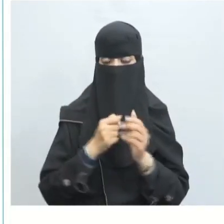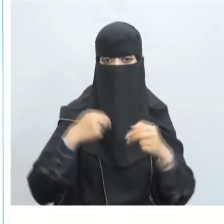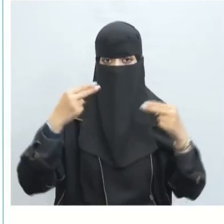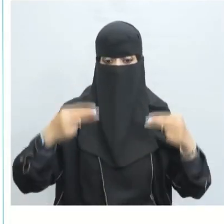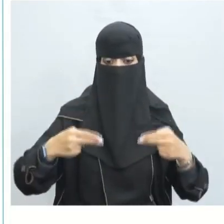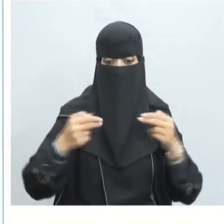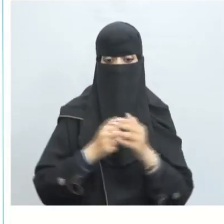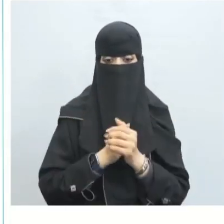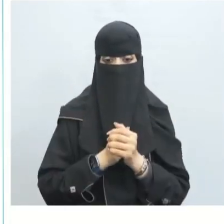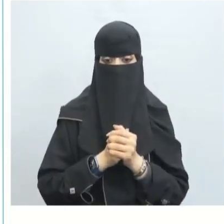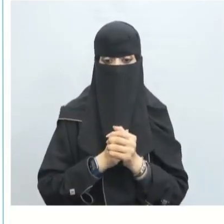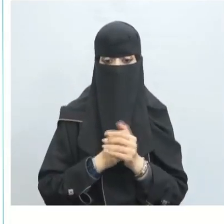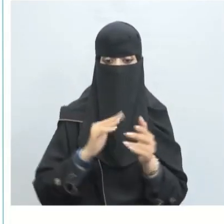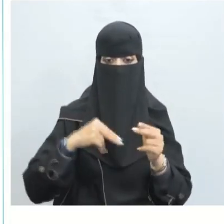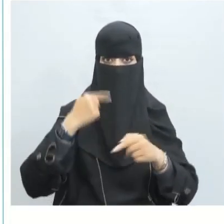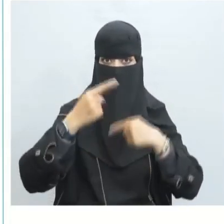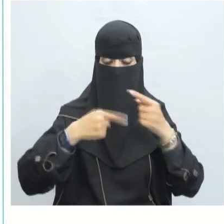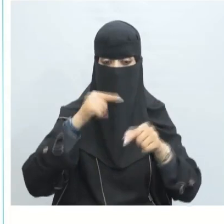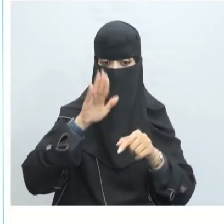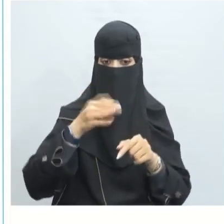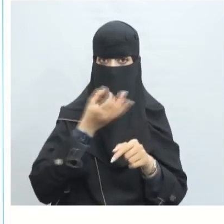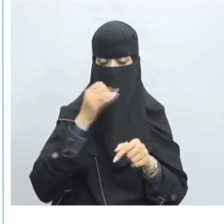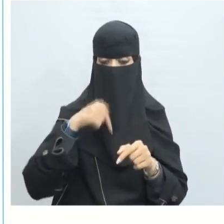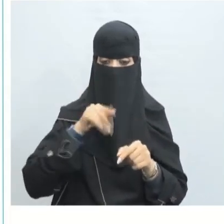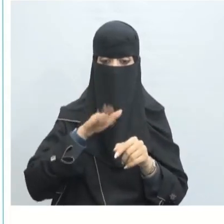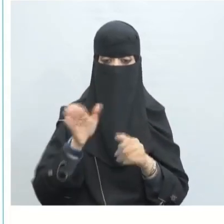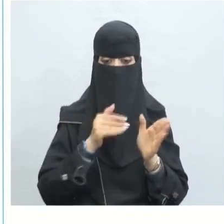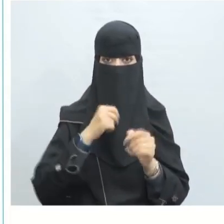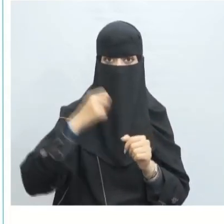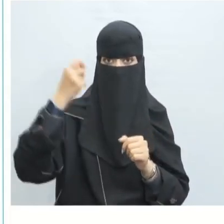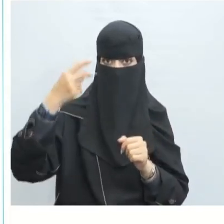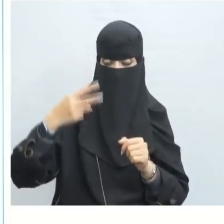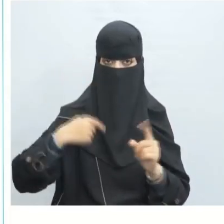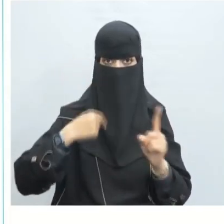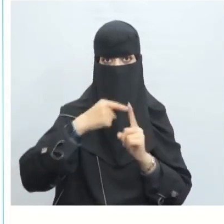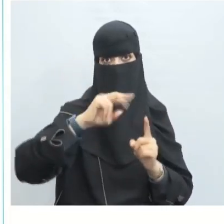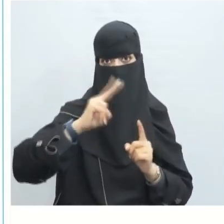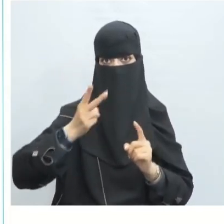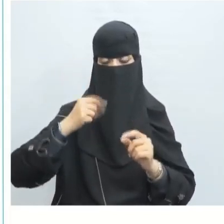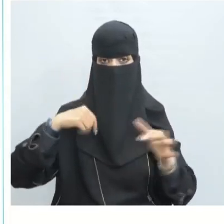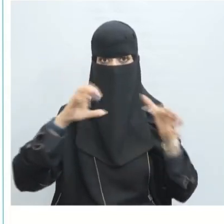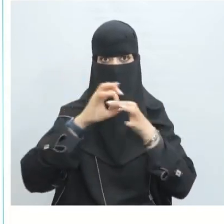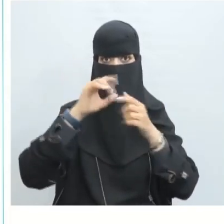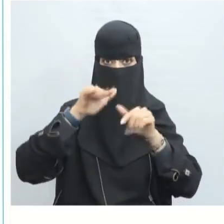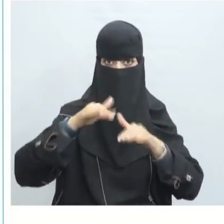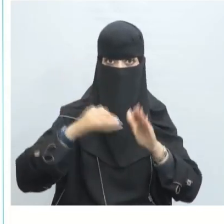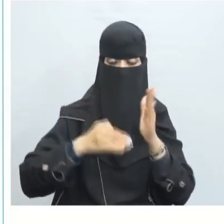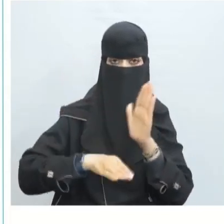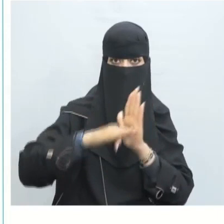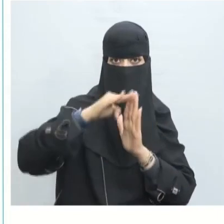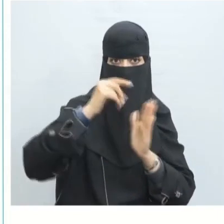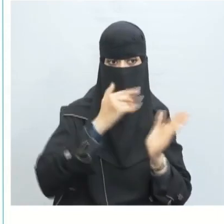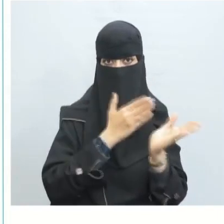الفعاليه نستكمل حديثنا في هذا الدرس سنتناول باذن الله عده اداف اخرى تتعلق في مستويات الحضور